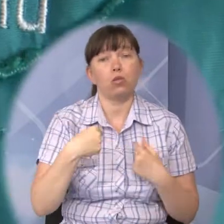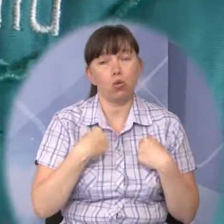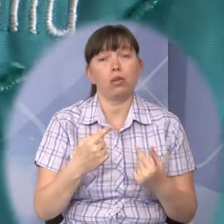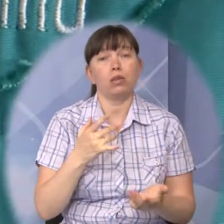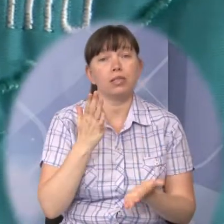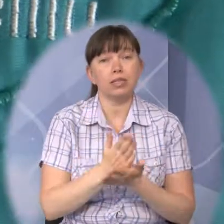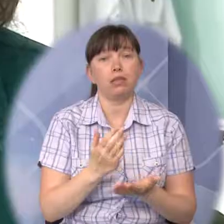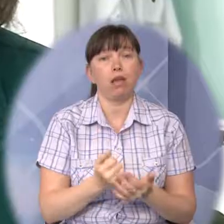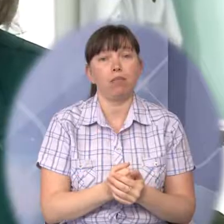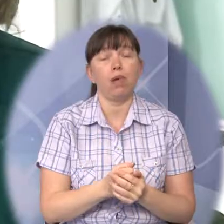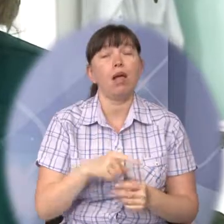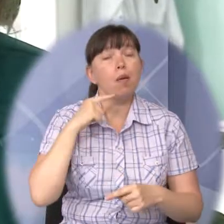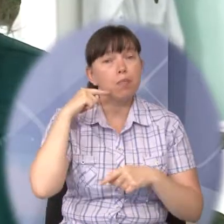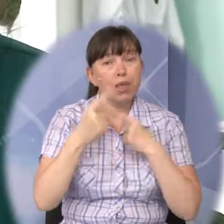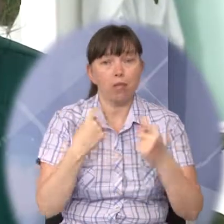Chimăuț, suntem